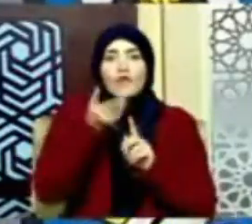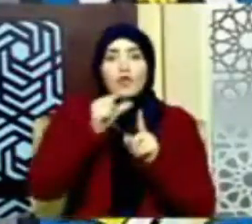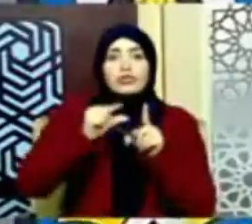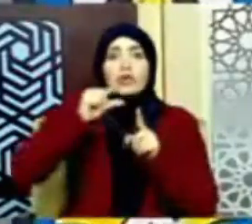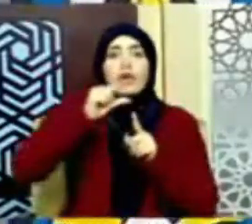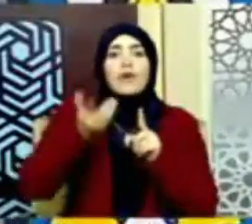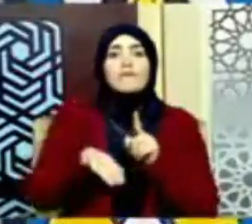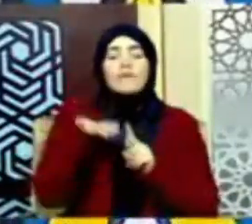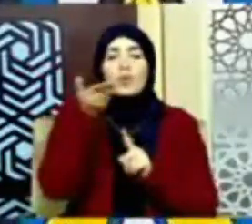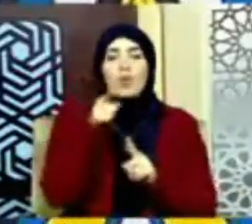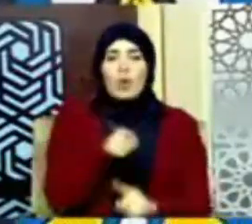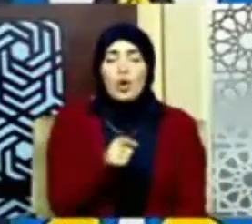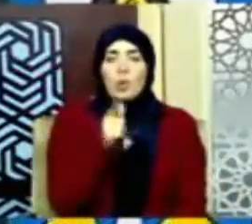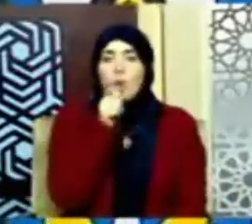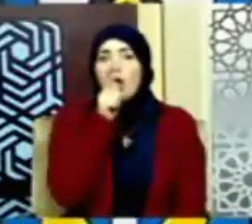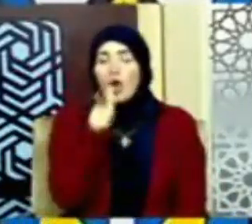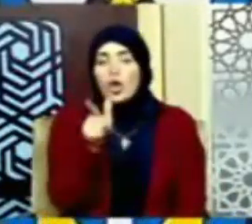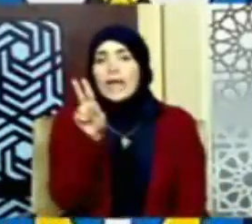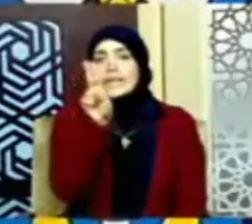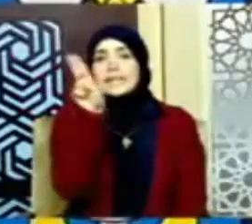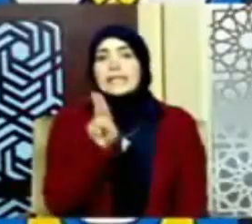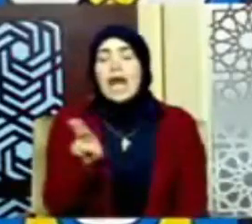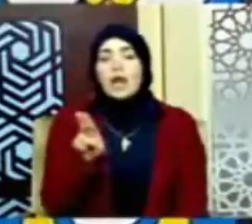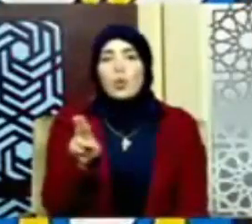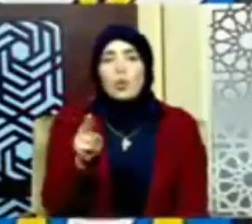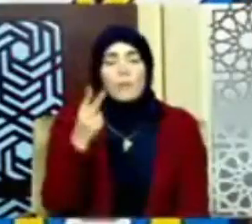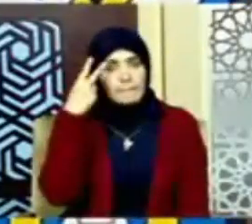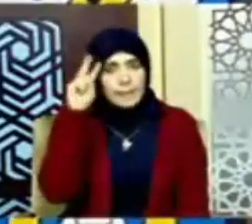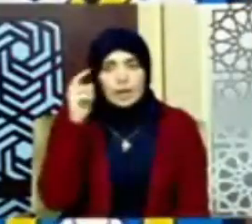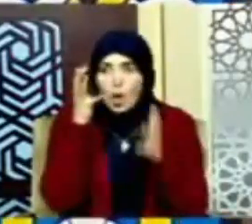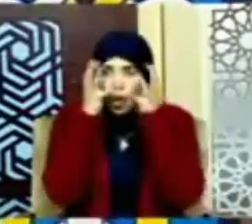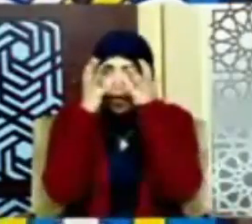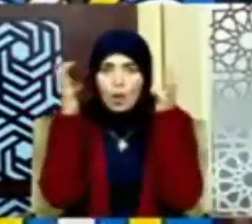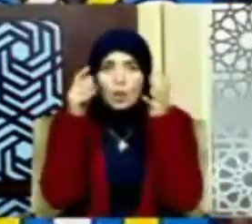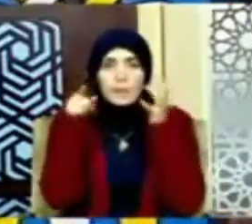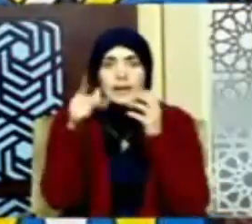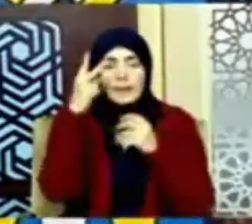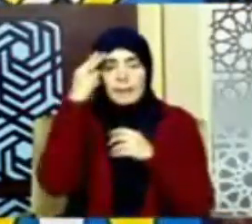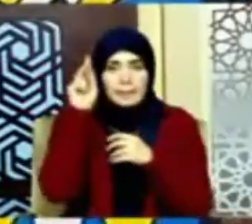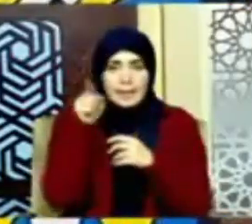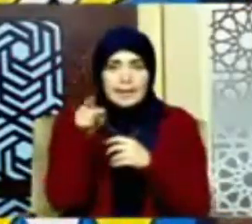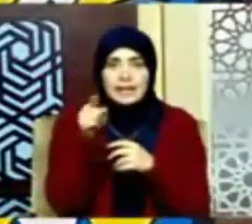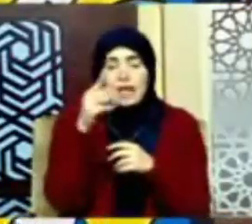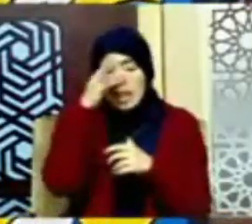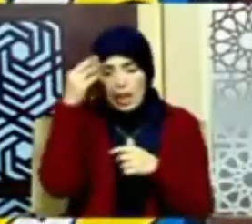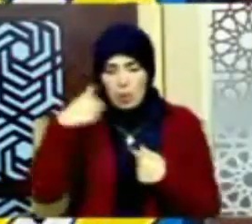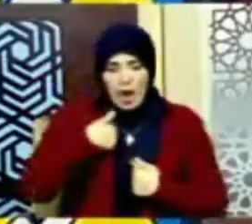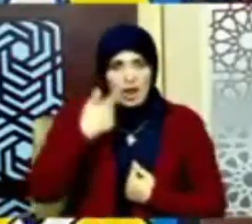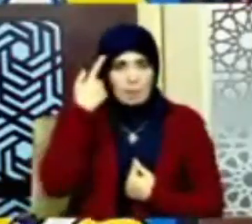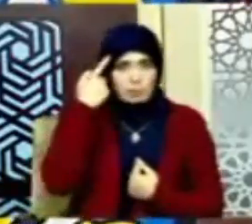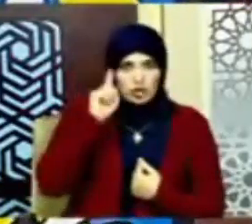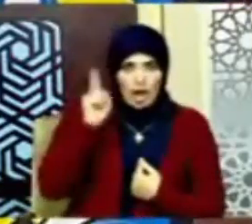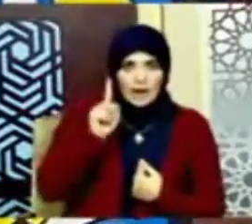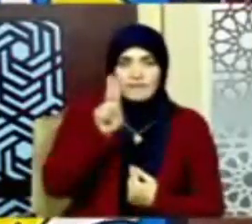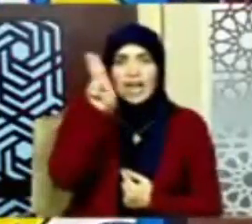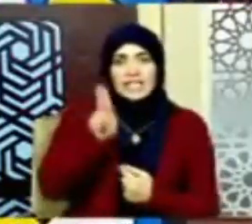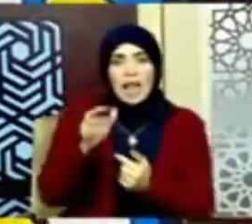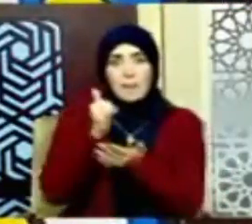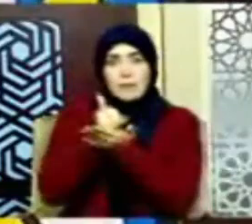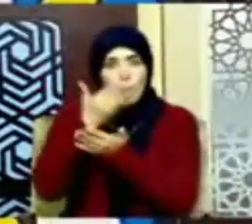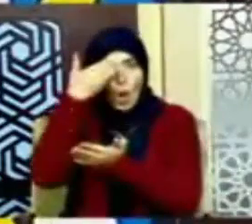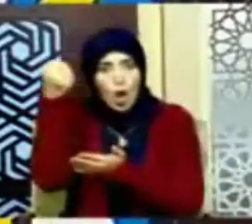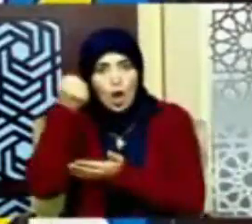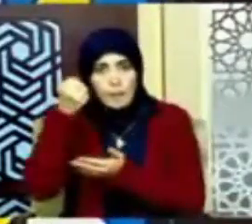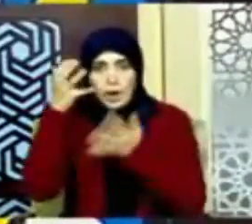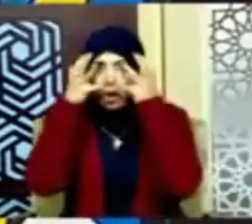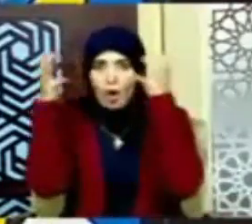أهل الذكر لم يقل اسألوا أهل الفقه فقط، ولا أهل التفسير فقط، ولا أهل الحديث فقط، ولا أهل الشريعة